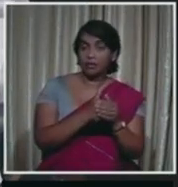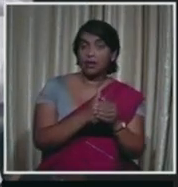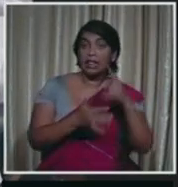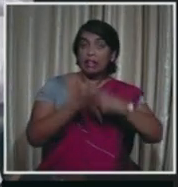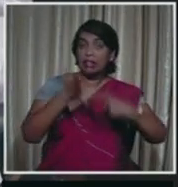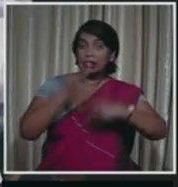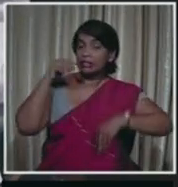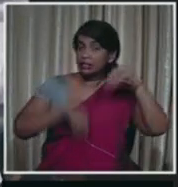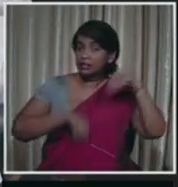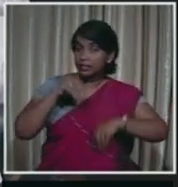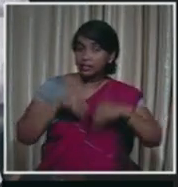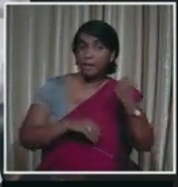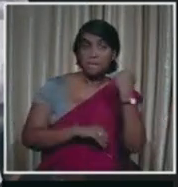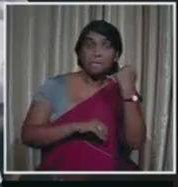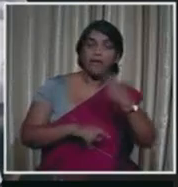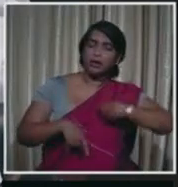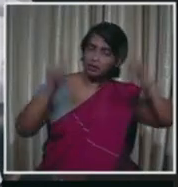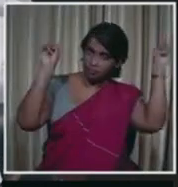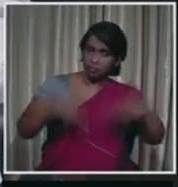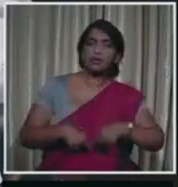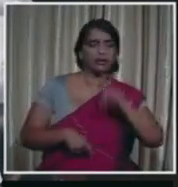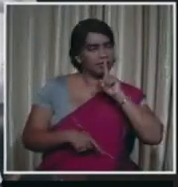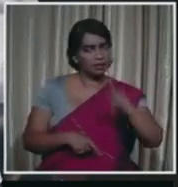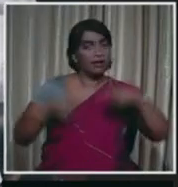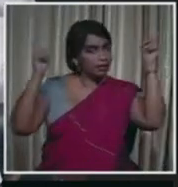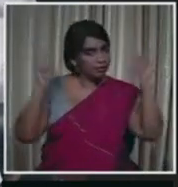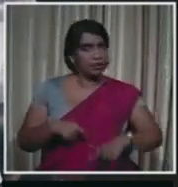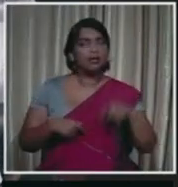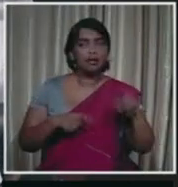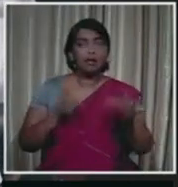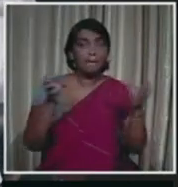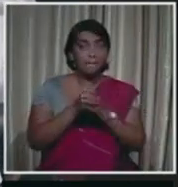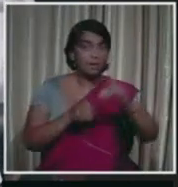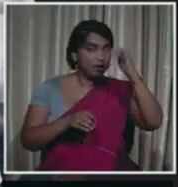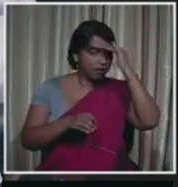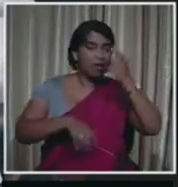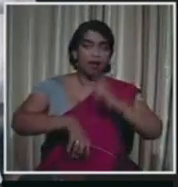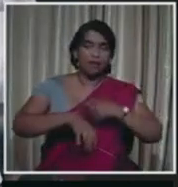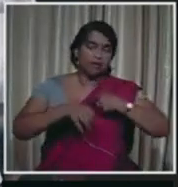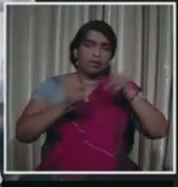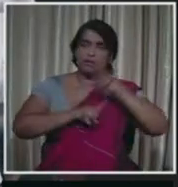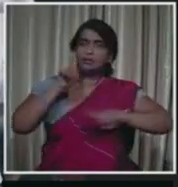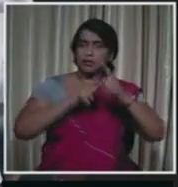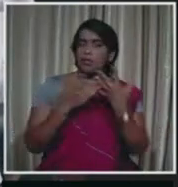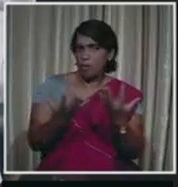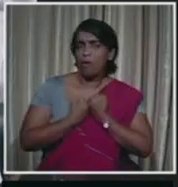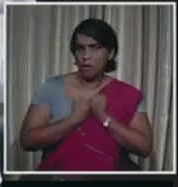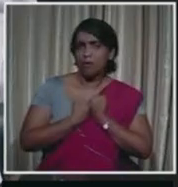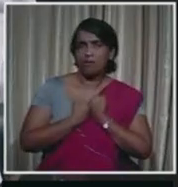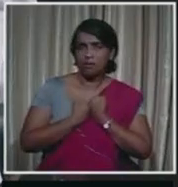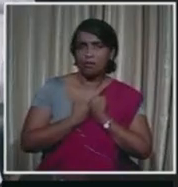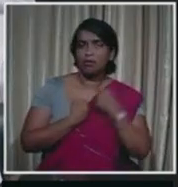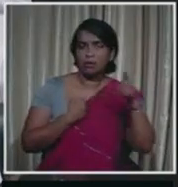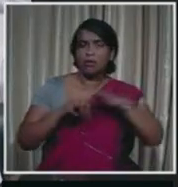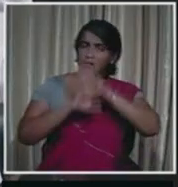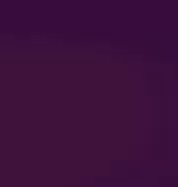දේශපාලන බලවතුන්ටත් ගෙන්නන්න කියන්නේ ගෙන්නලා පක්ෂ නායකයන්ට අවශ්‍යයි සාකච්ඡාවක් කරු කතානායකතුමනි මේ